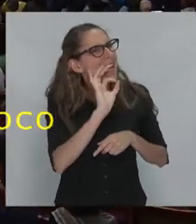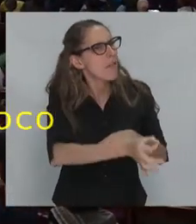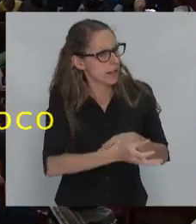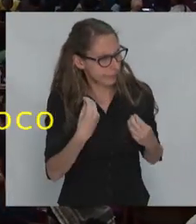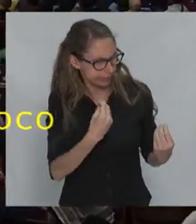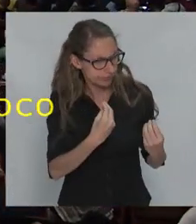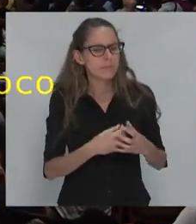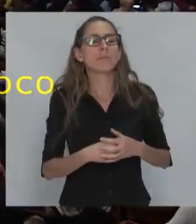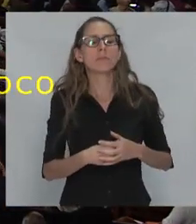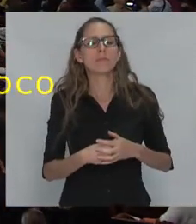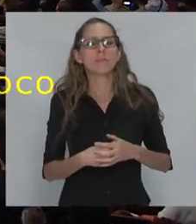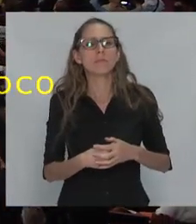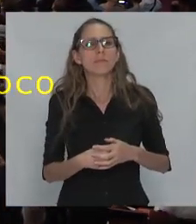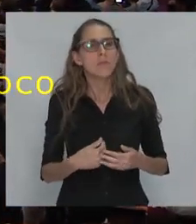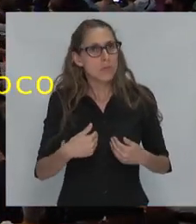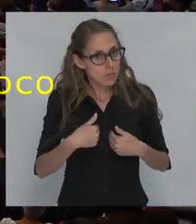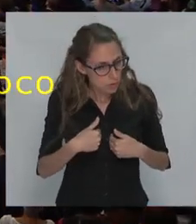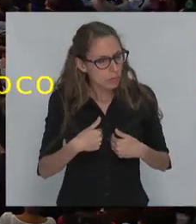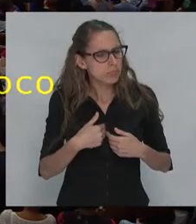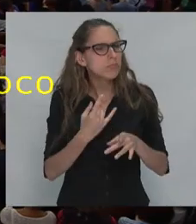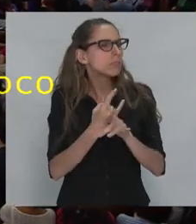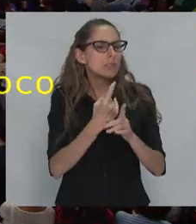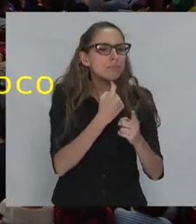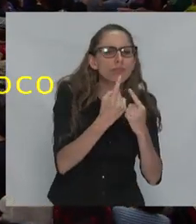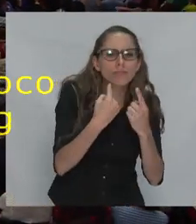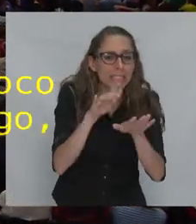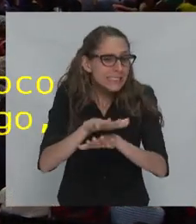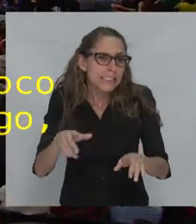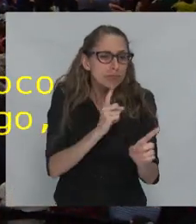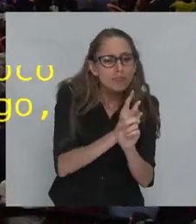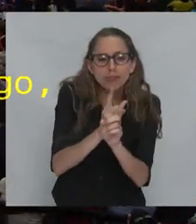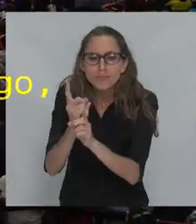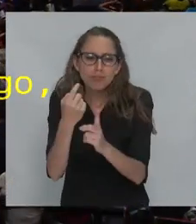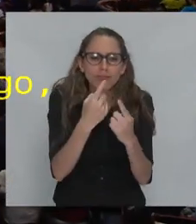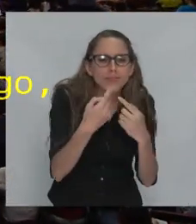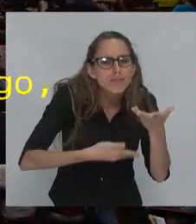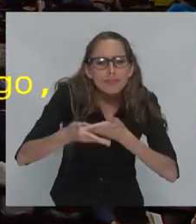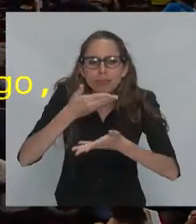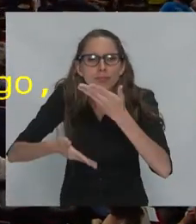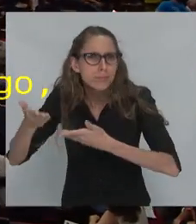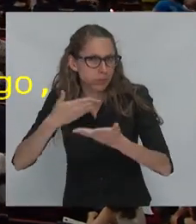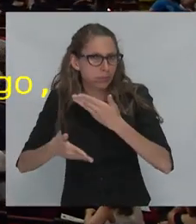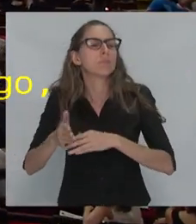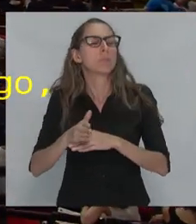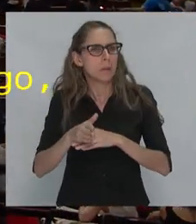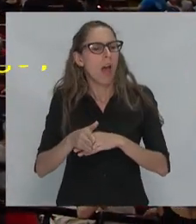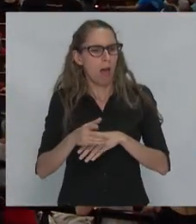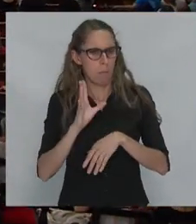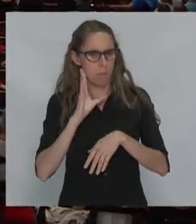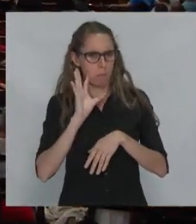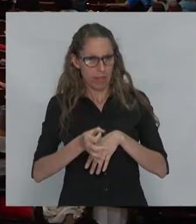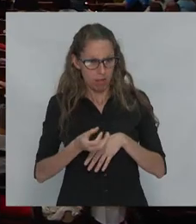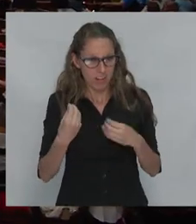enfants. À un moment donné, 8 enfants sur 10, 8 sur